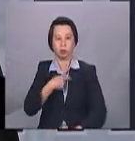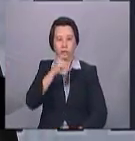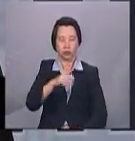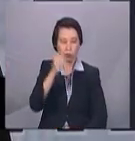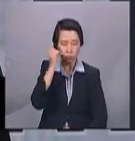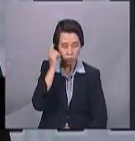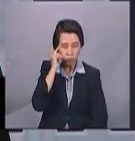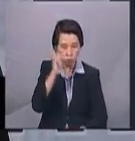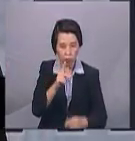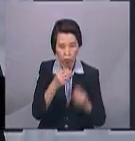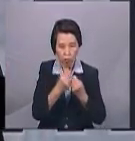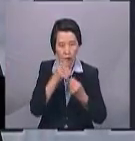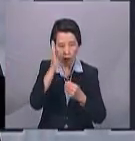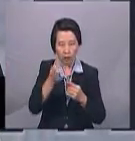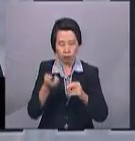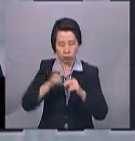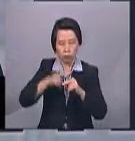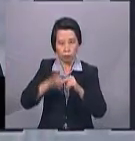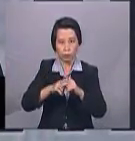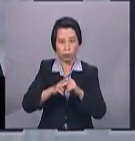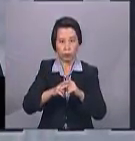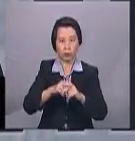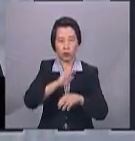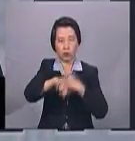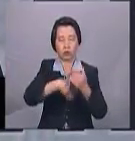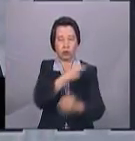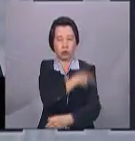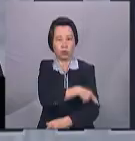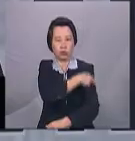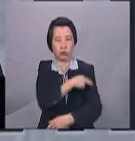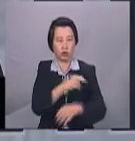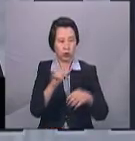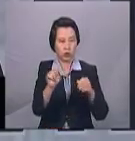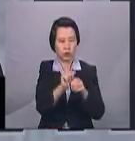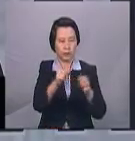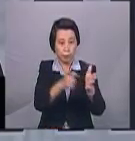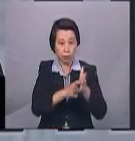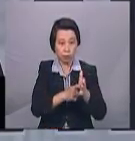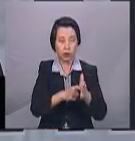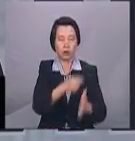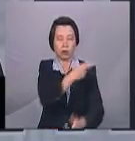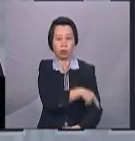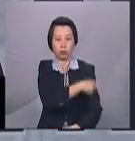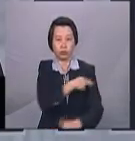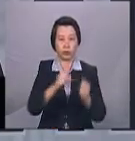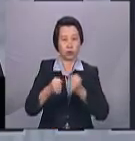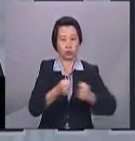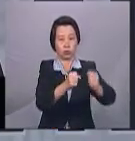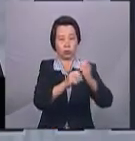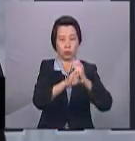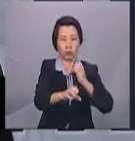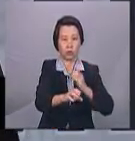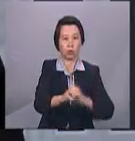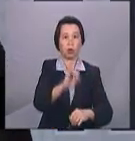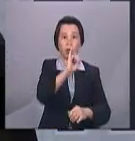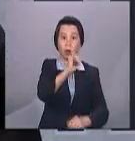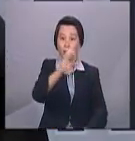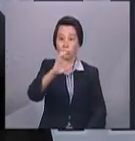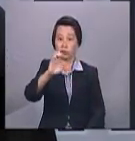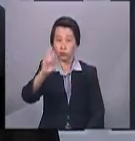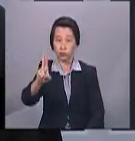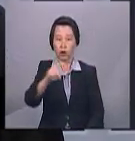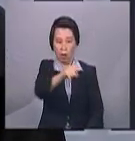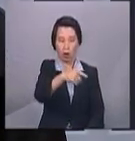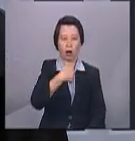dan kita meningkatkan kapasiti di hospital Sungai Buloh. Contohnya ICU di Sungai Buloh ada 44 katil